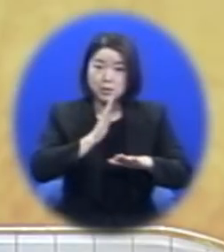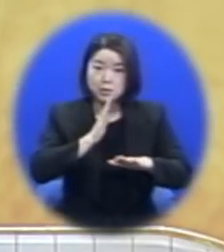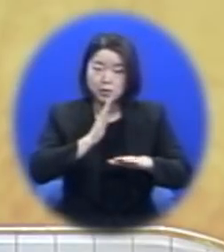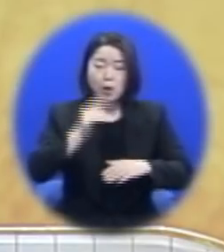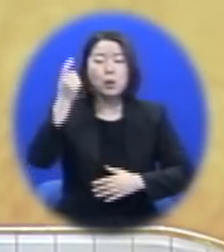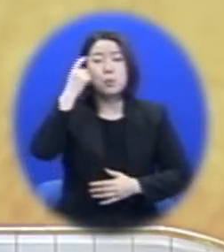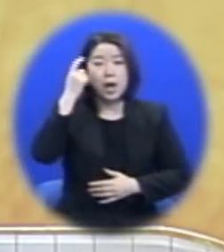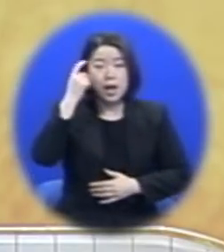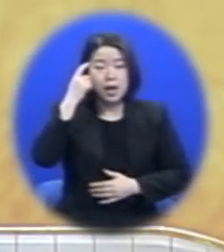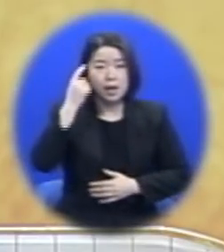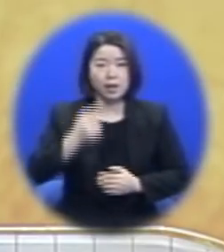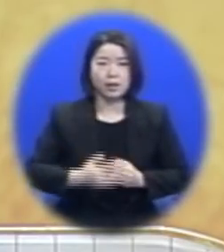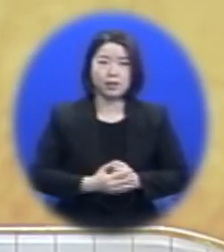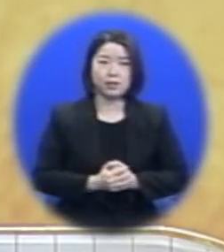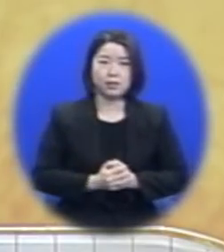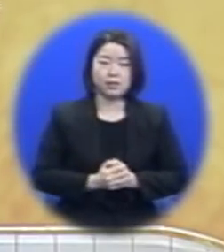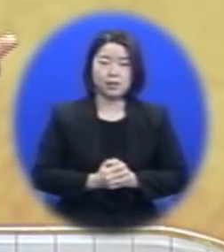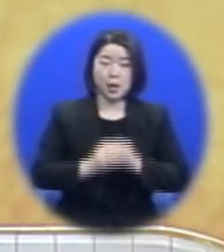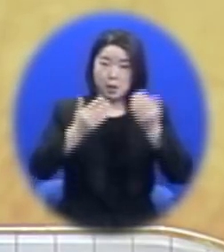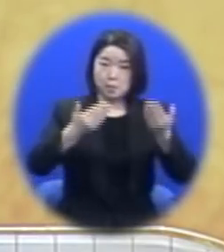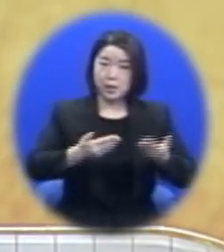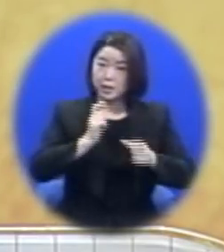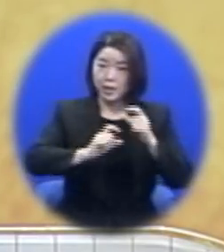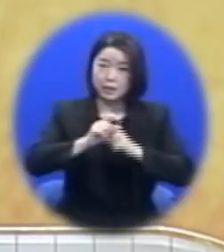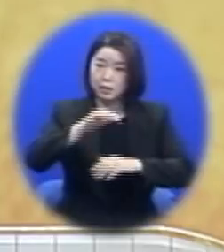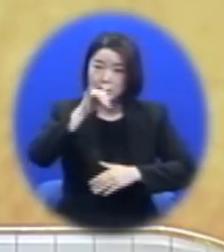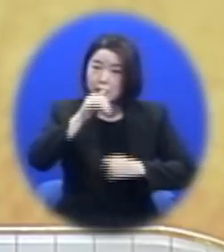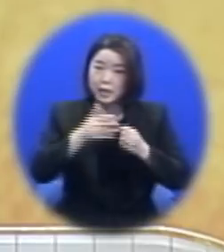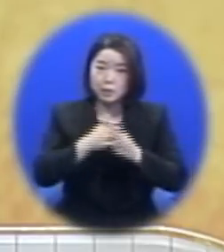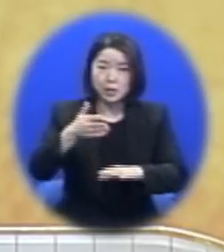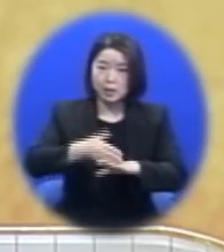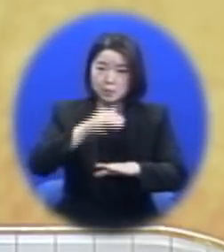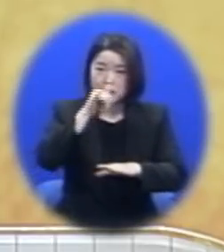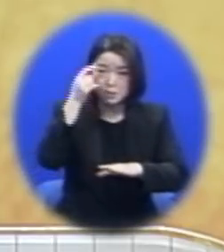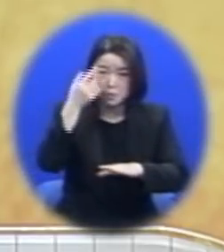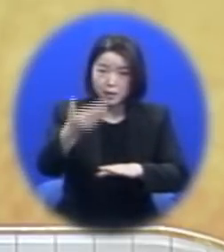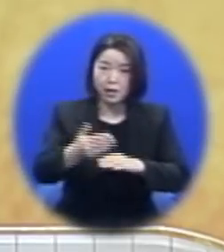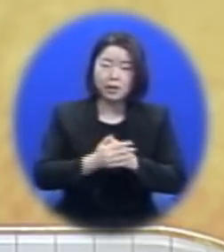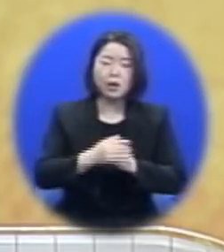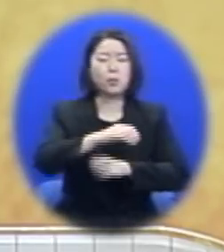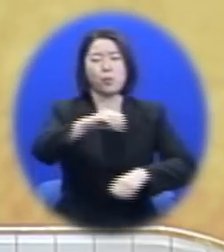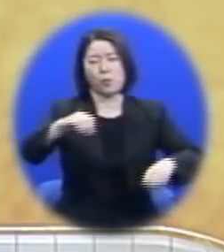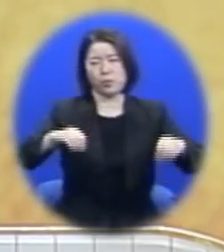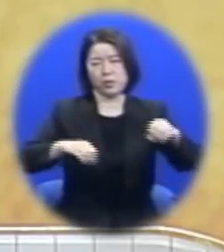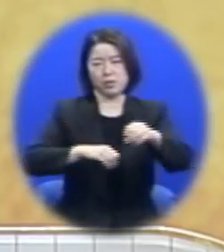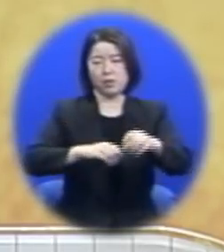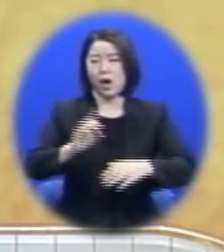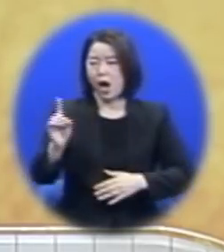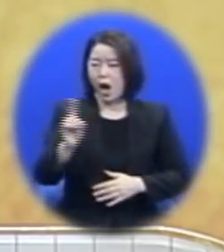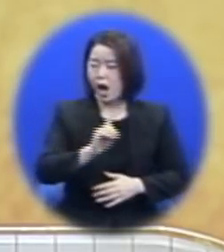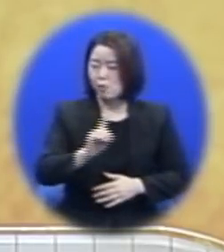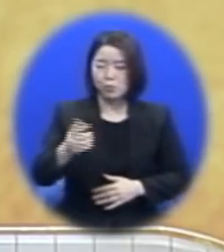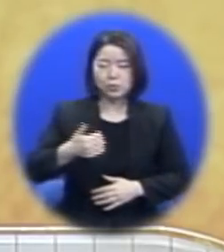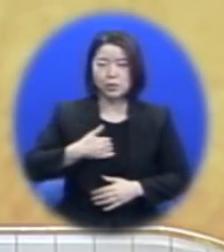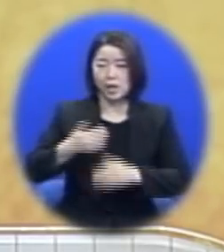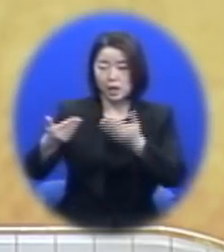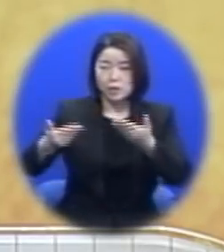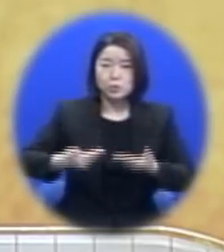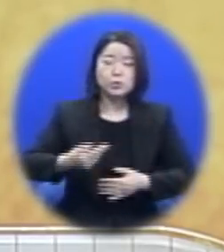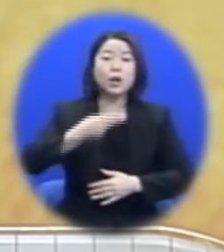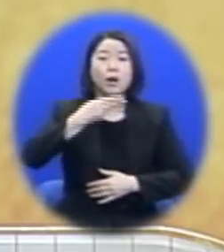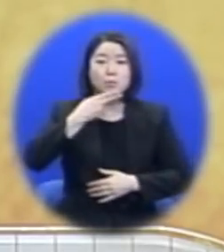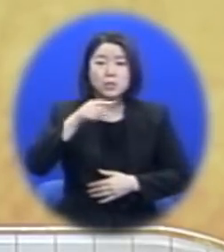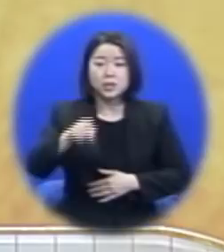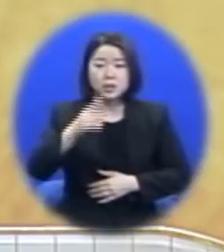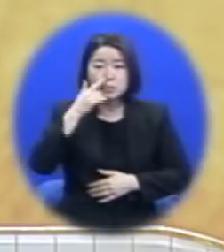왜 그렇습니까? 뭐 받을 게 더 있어서 감사합니까? 오히려 아무것도 나에게 줄 게 없는